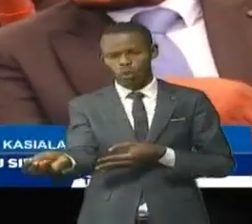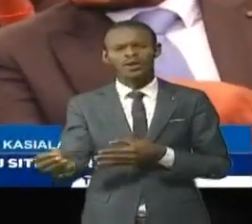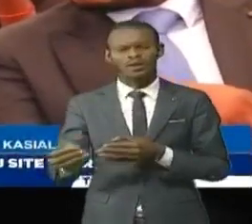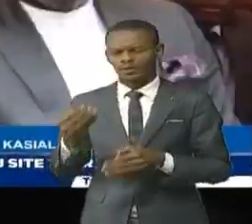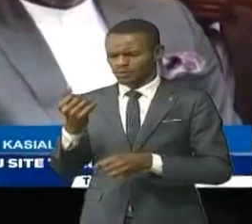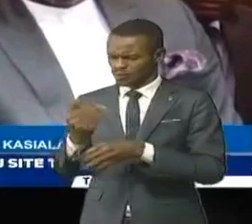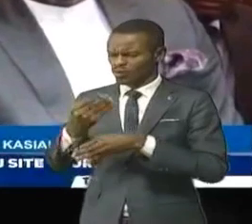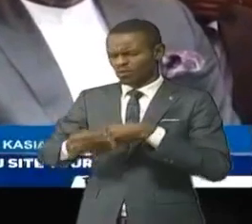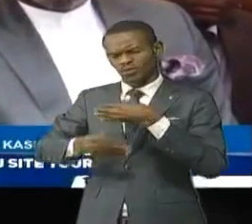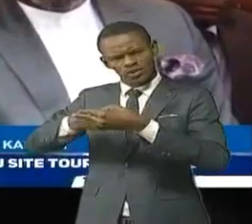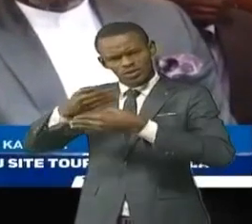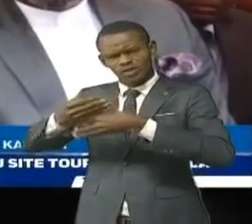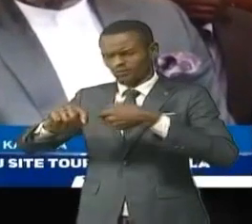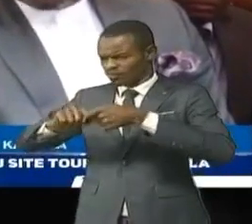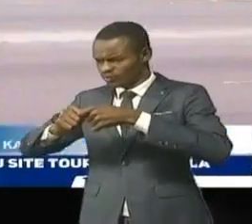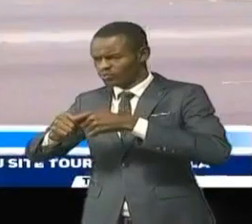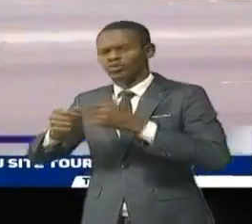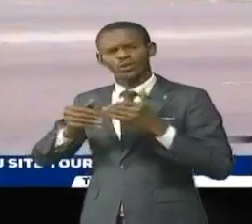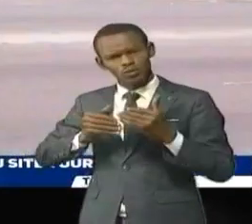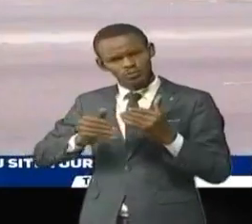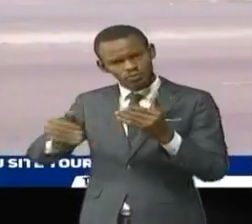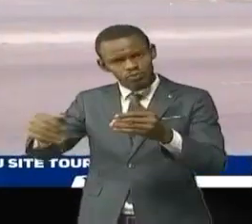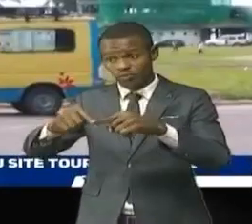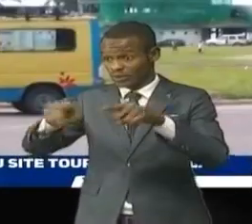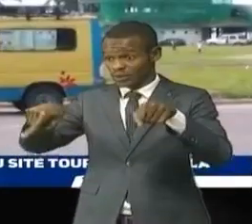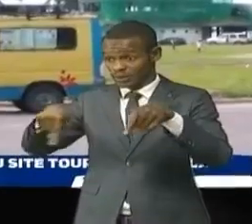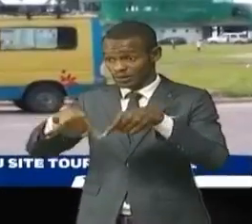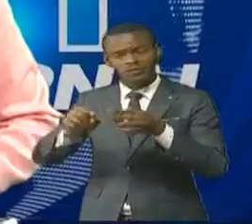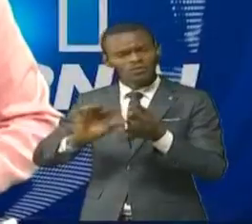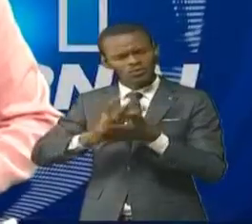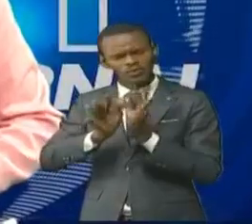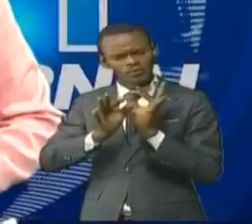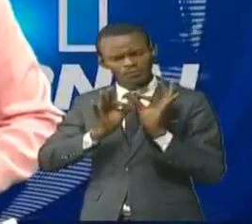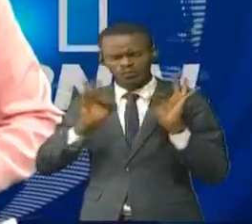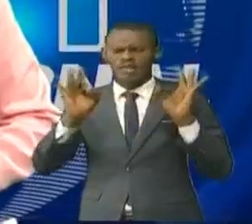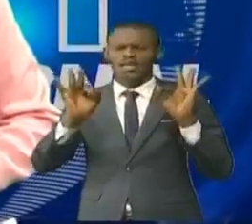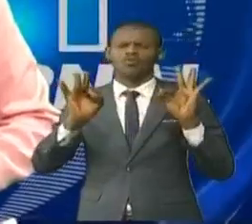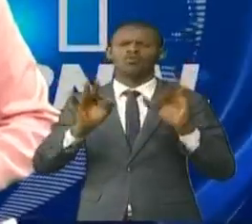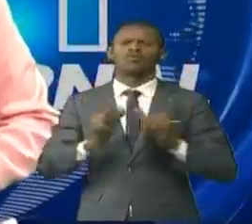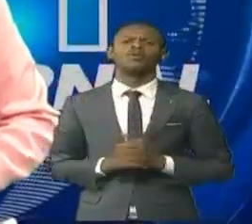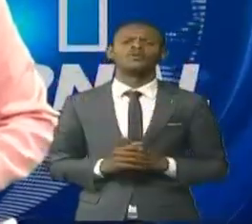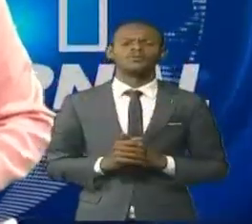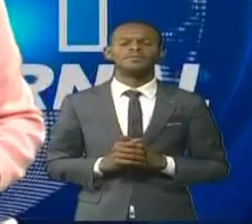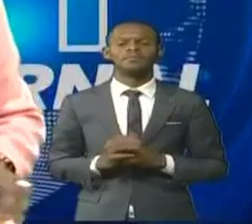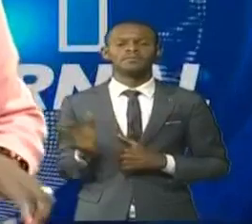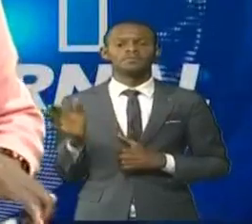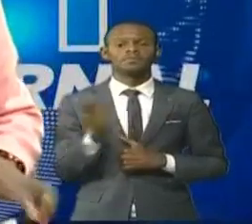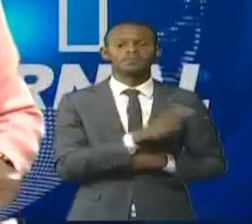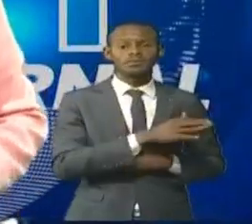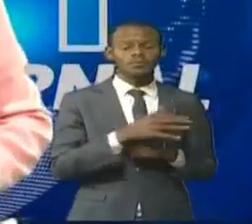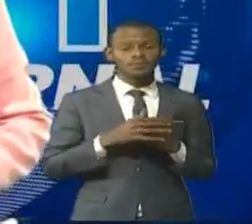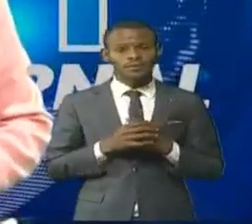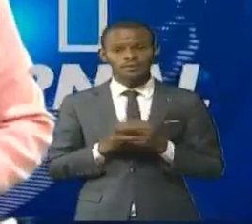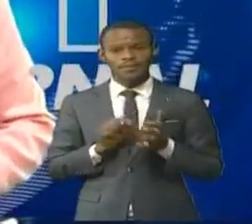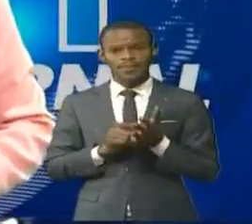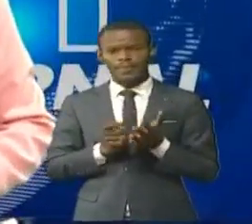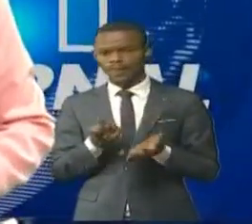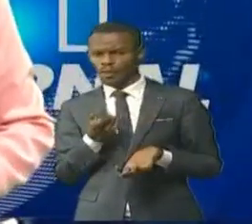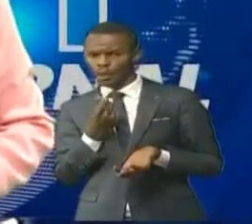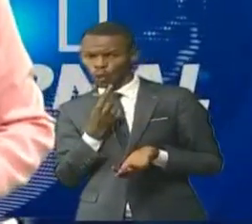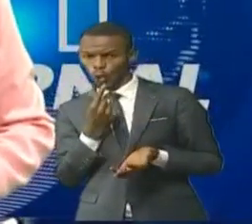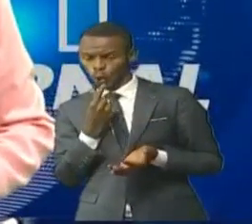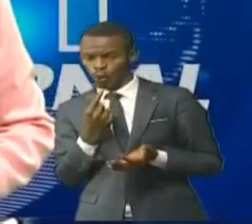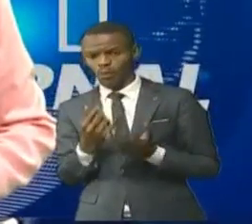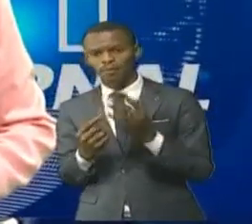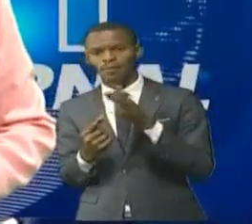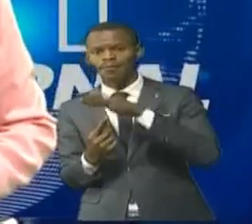consister au développement intégral du site touristique de l'Anselé. La médecine traditionnelle africaine constitue un